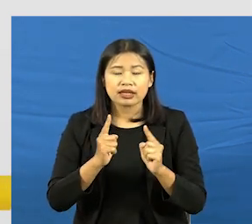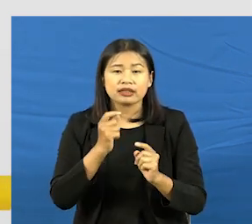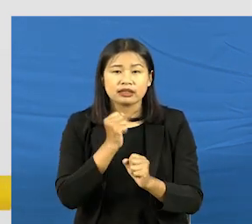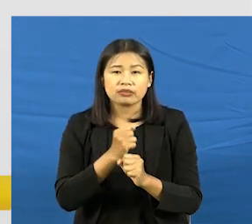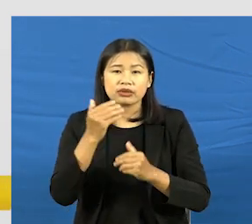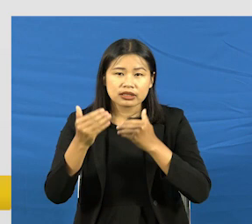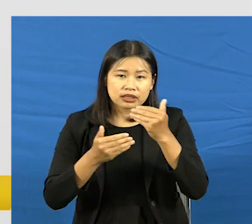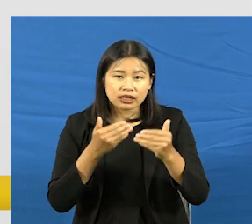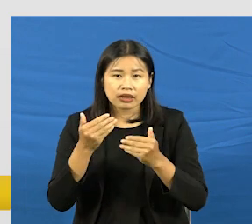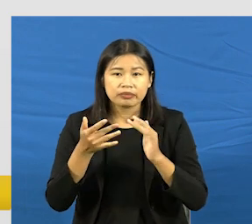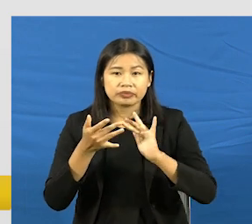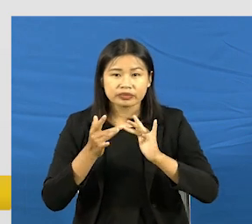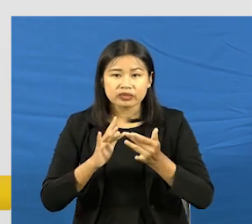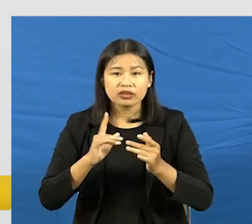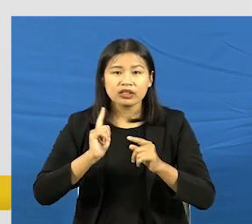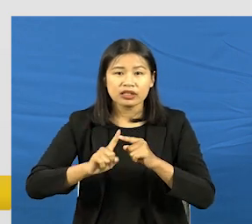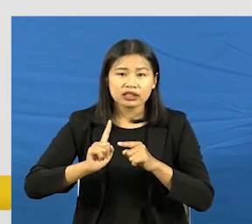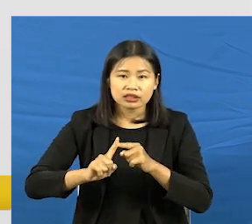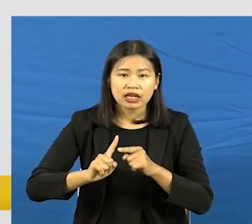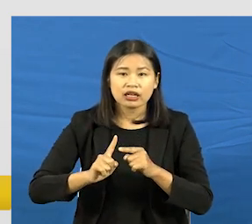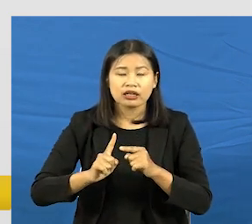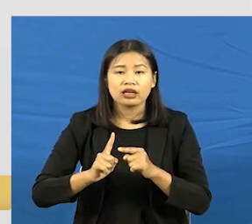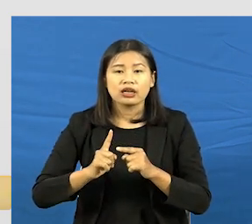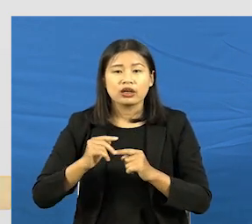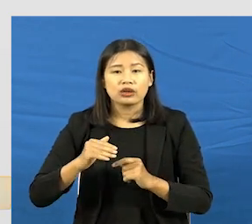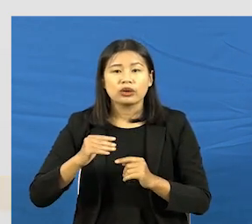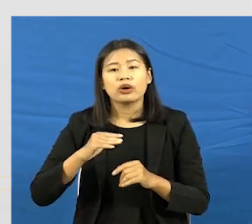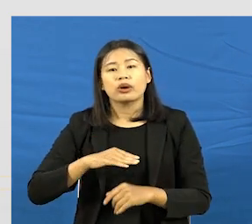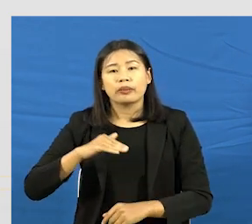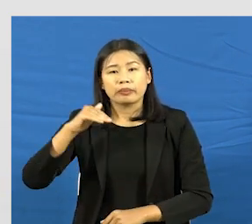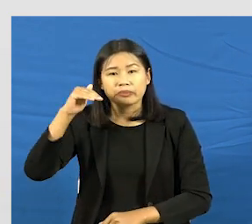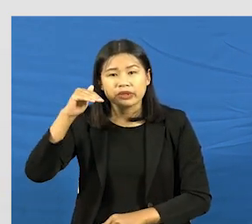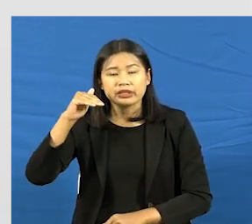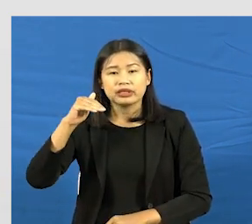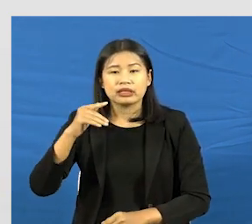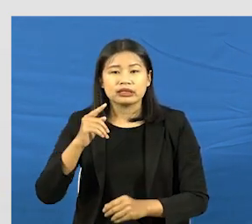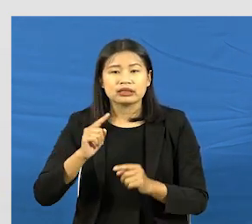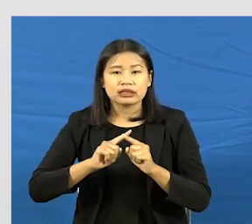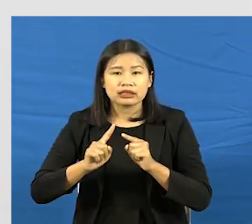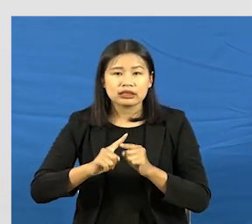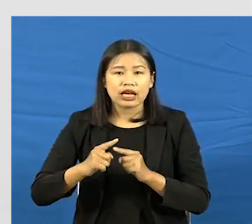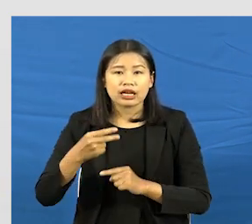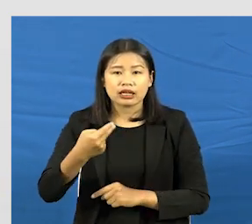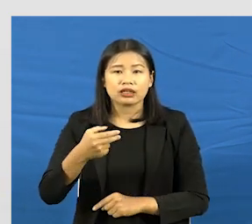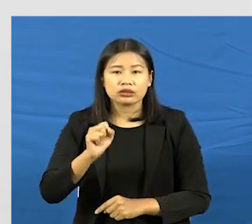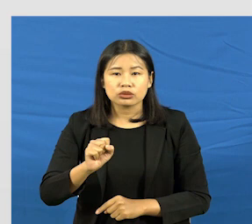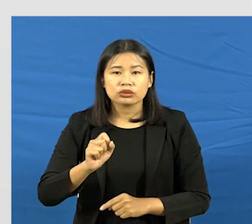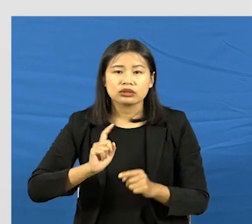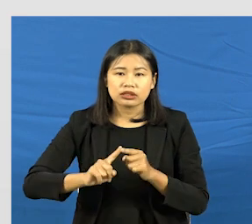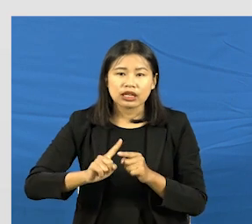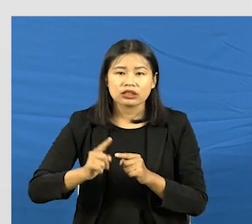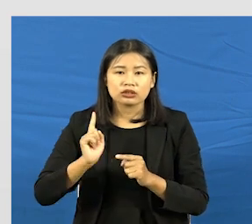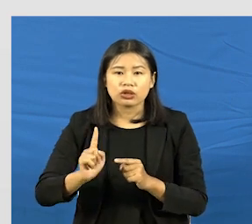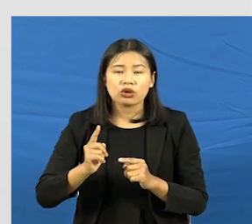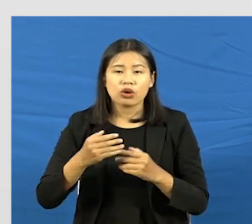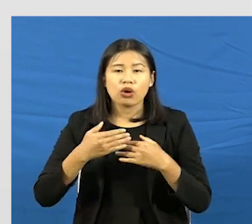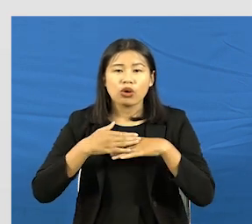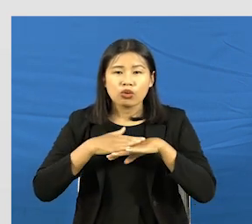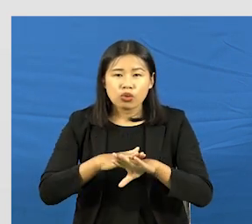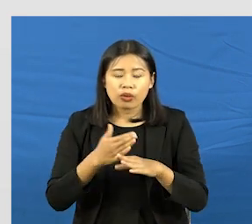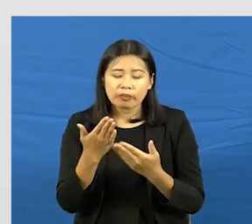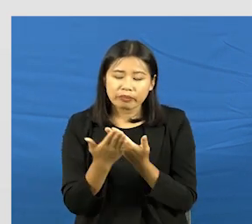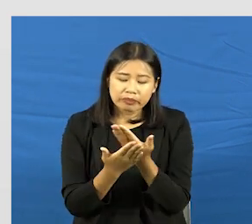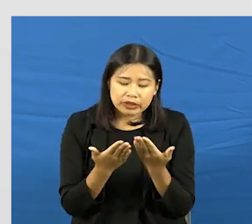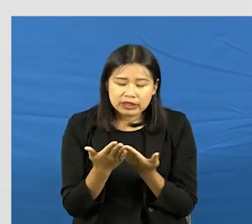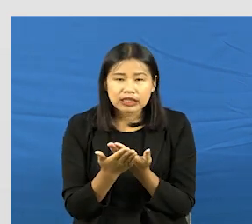ษารุ่นพี่ก็ดีนะครับหลักสูตรก็ดีคณะก็ดีนะจะต้องร่วมกันพิจารณานะครับแล้วก็นำเสนอ